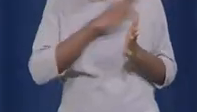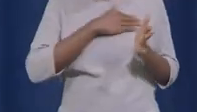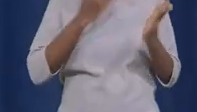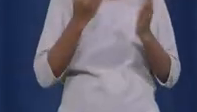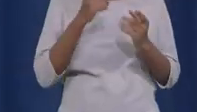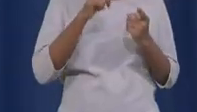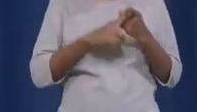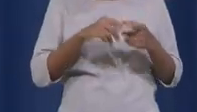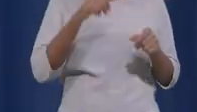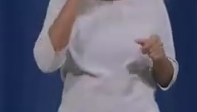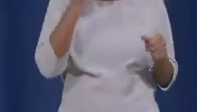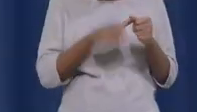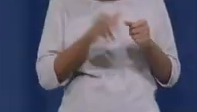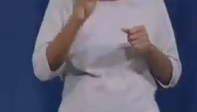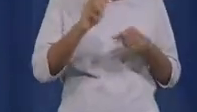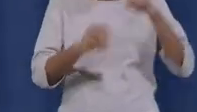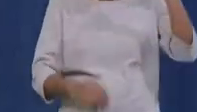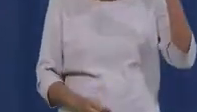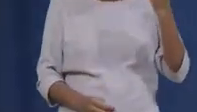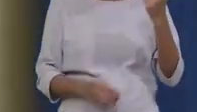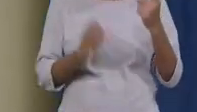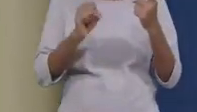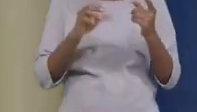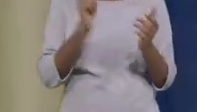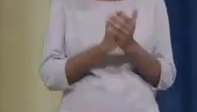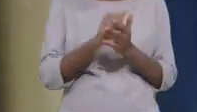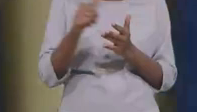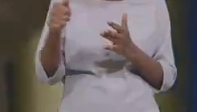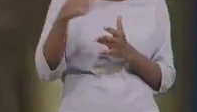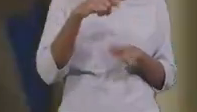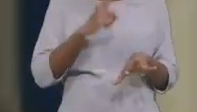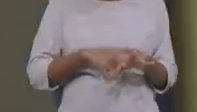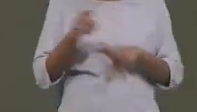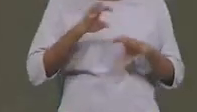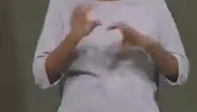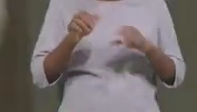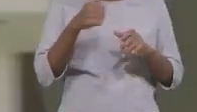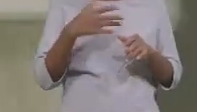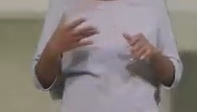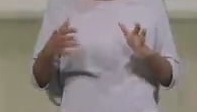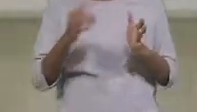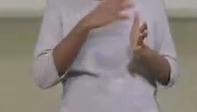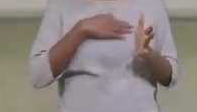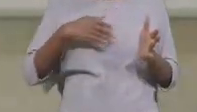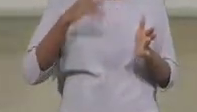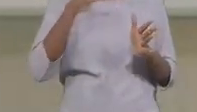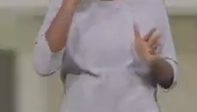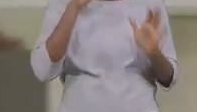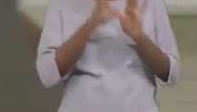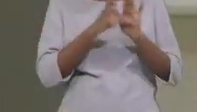et que tu te rappelles, te souviens d'eux seulement. Donc chaque fois qu'ils font quelque